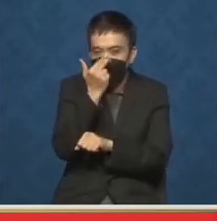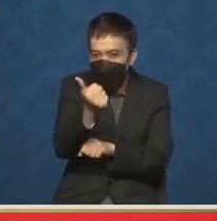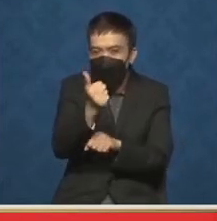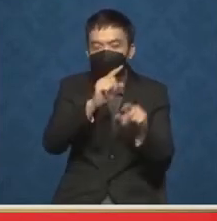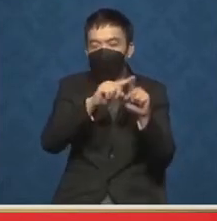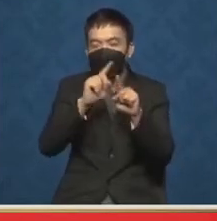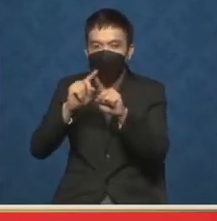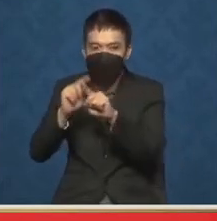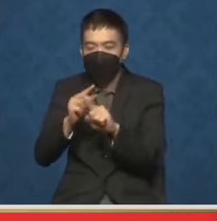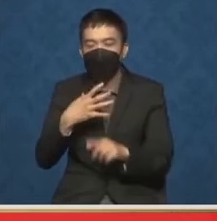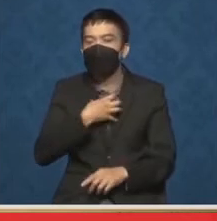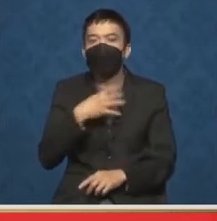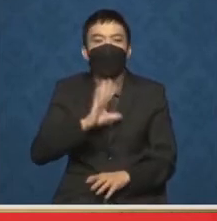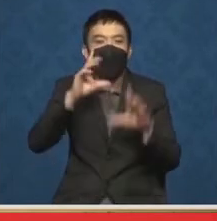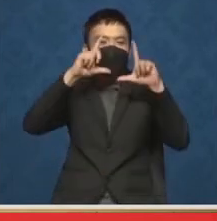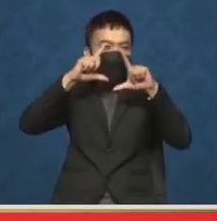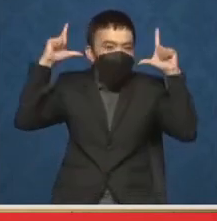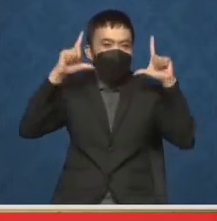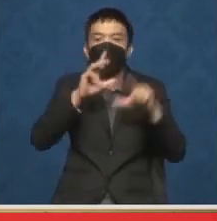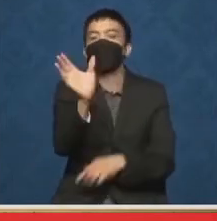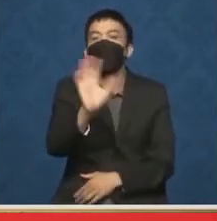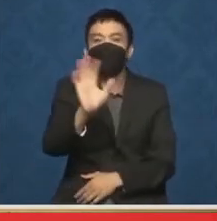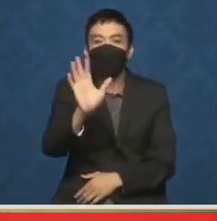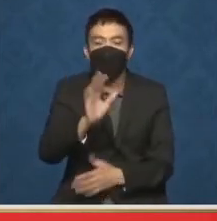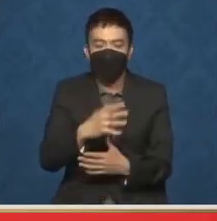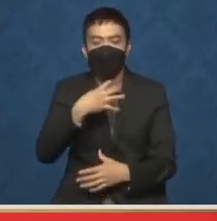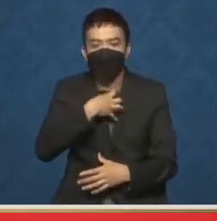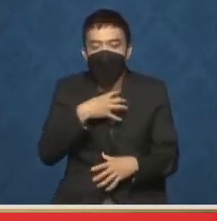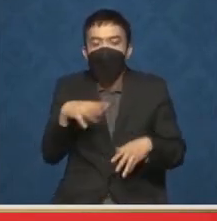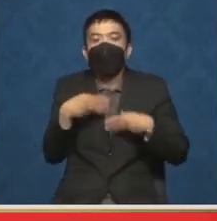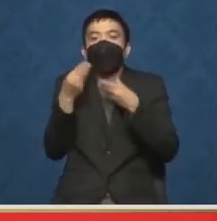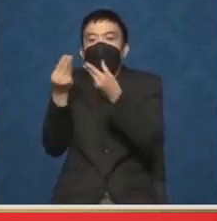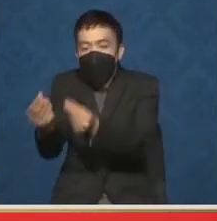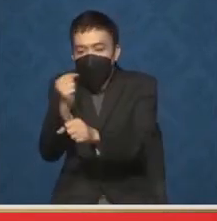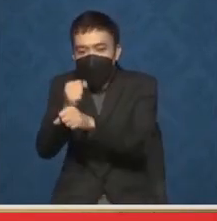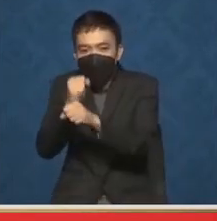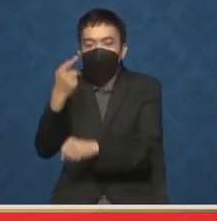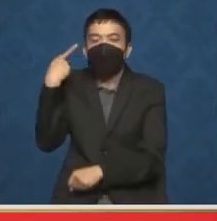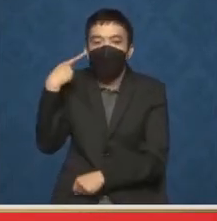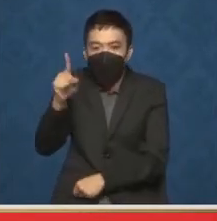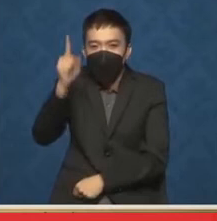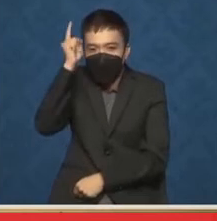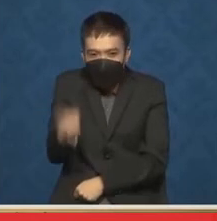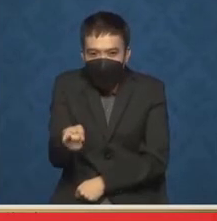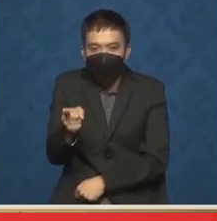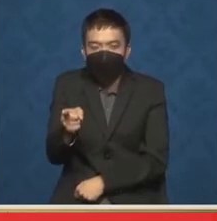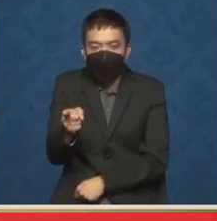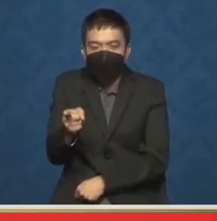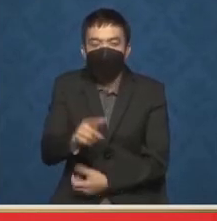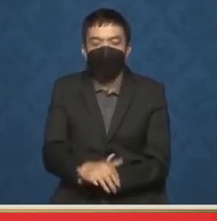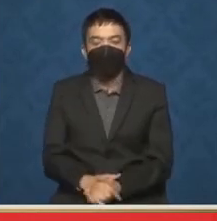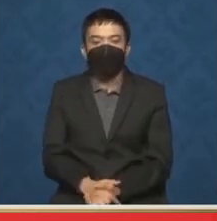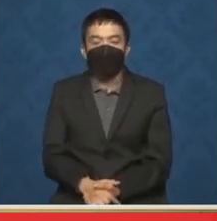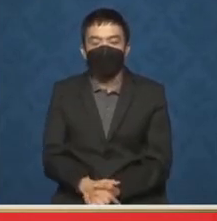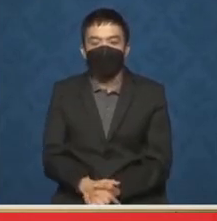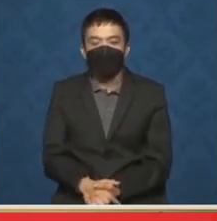แสง เสิ้ง อะไรต้องไหนไปเพื่ต้ทำงาน novelเปิดพระโยชนจรนาเพรฉันก็